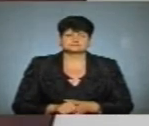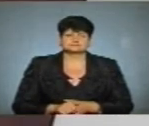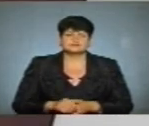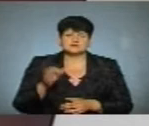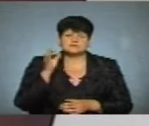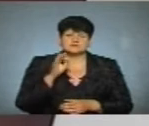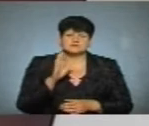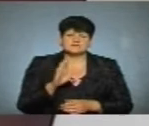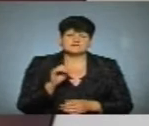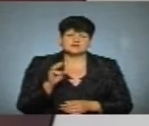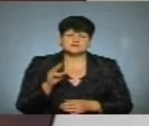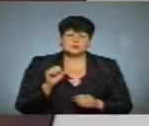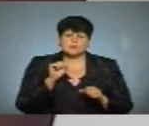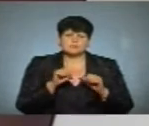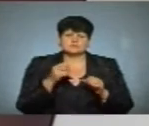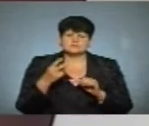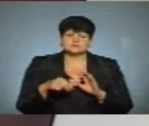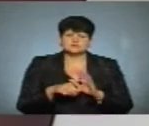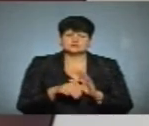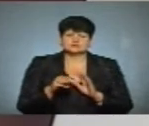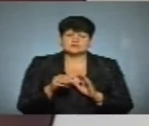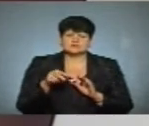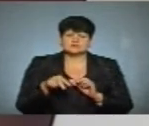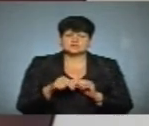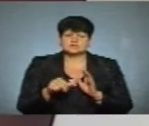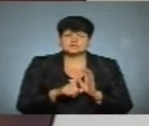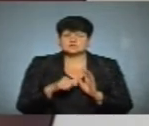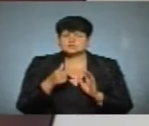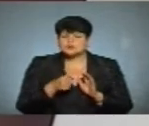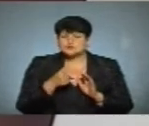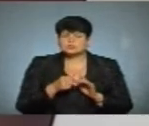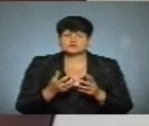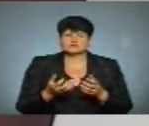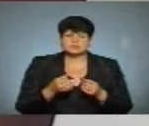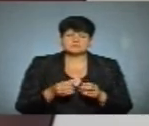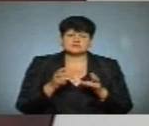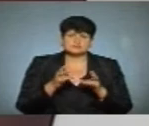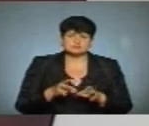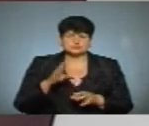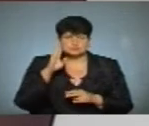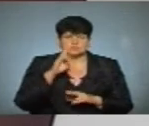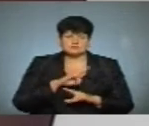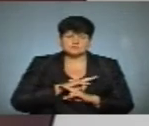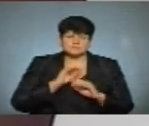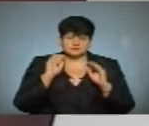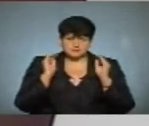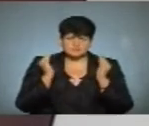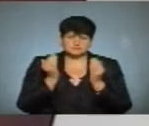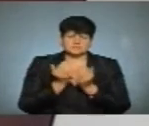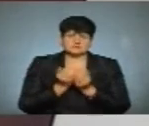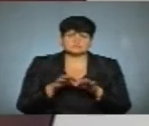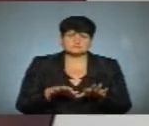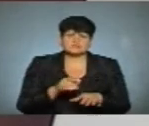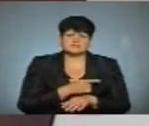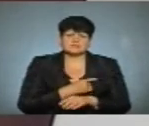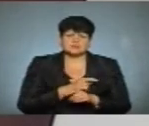Нагадаю, Віталія Ващенка побили 26 травня 2016 року. Від отриманих травм чоловік помер у реанімаційному відділенні місцевої